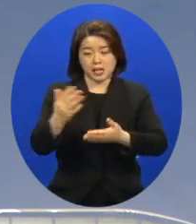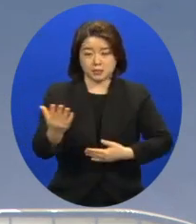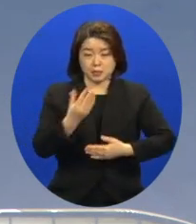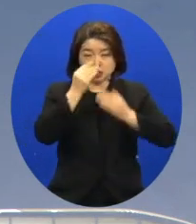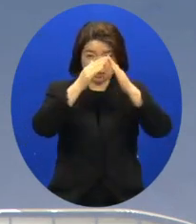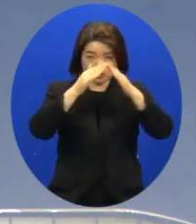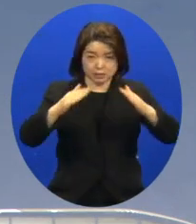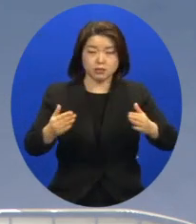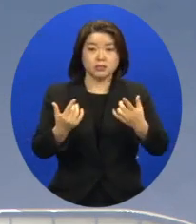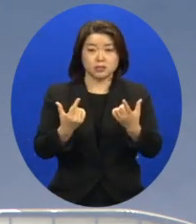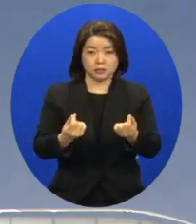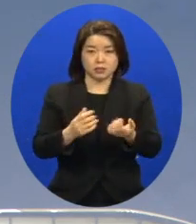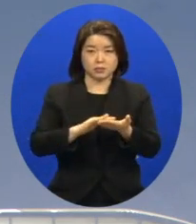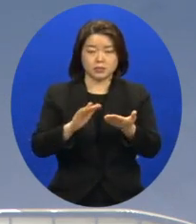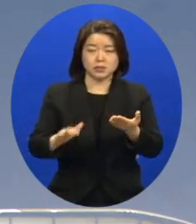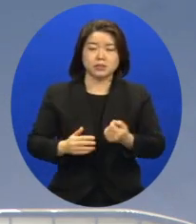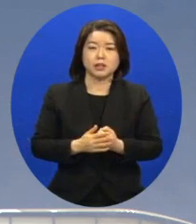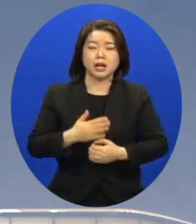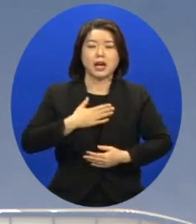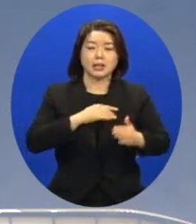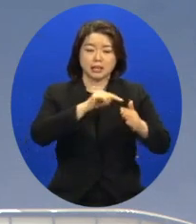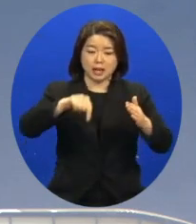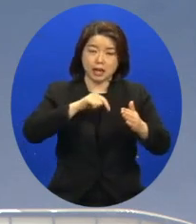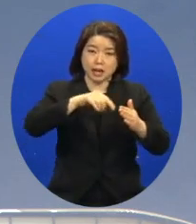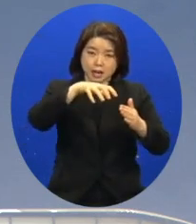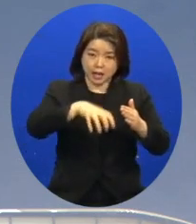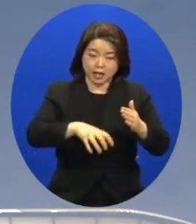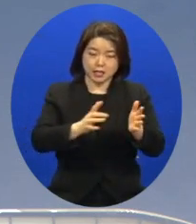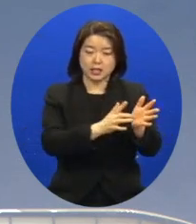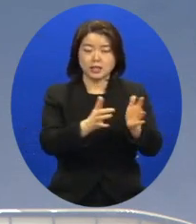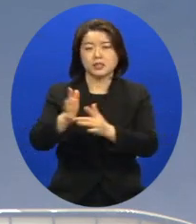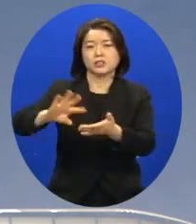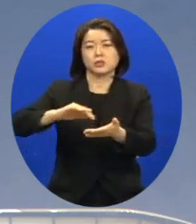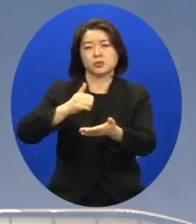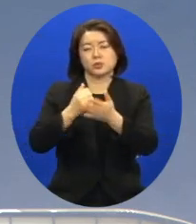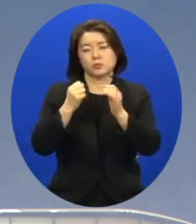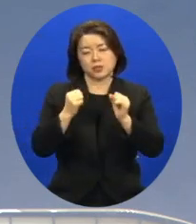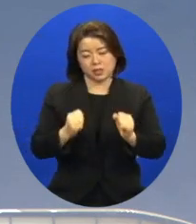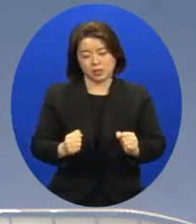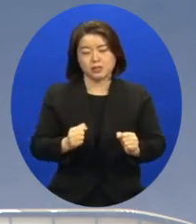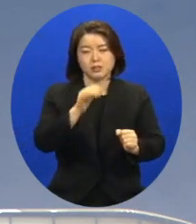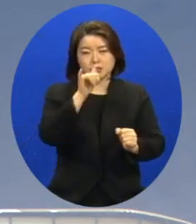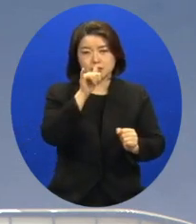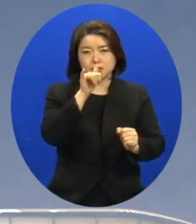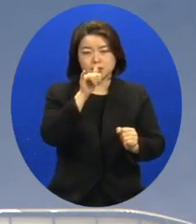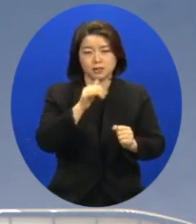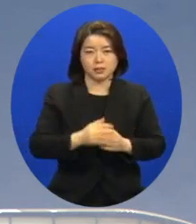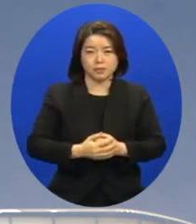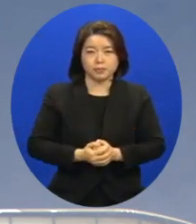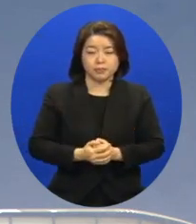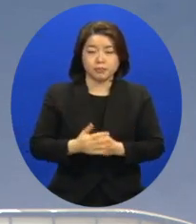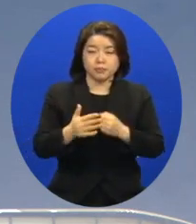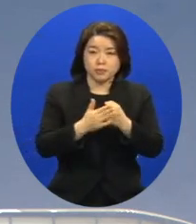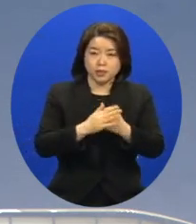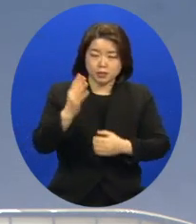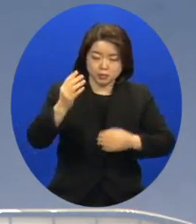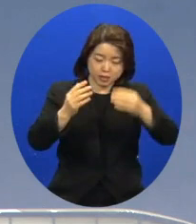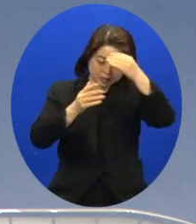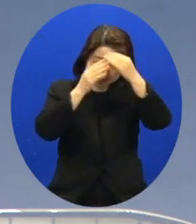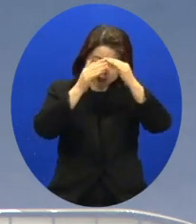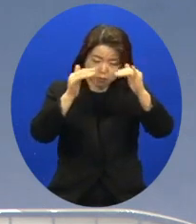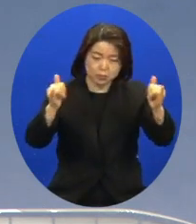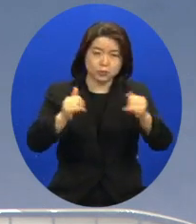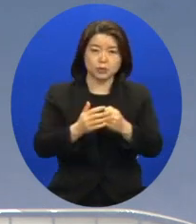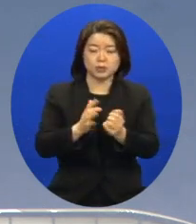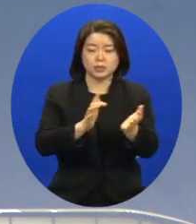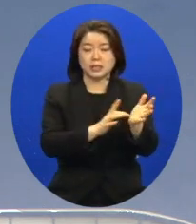성전입니다. 우리 안에 예수 그리스도께서 거하시고 계십니다. 그러므로 성도는 예수님의